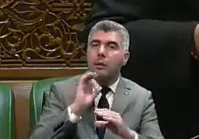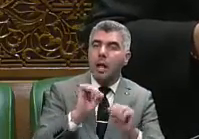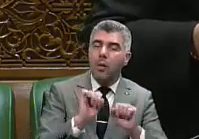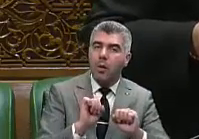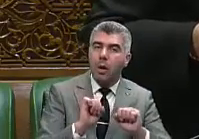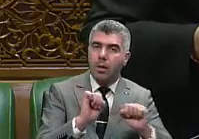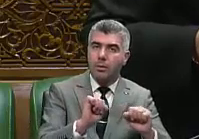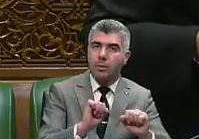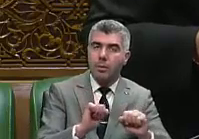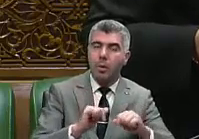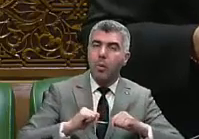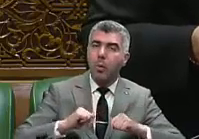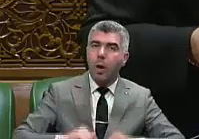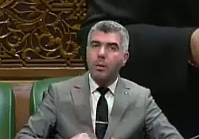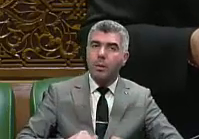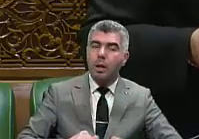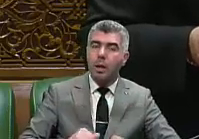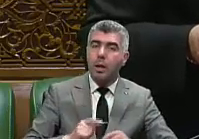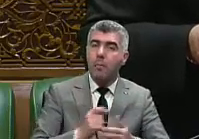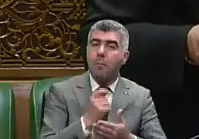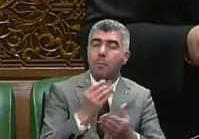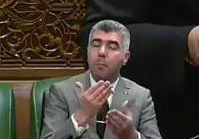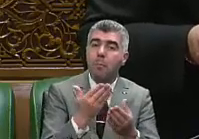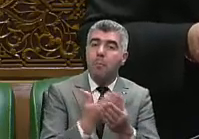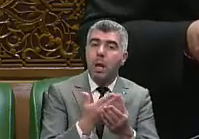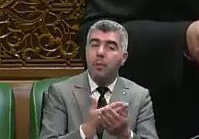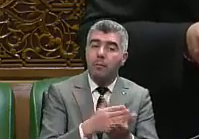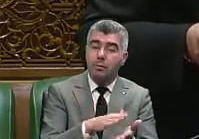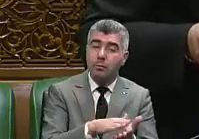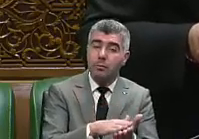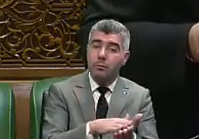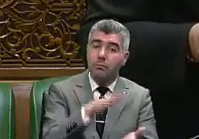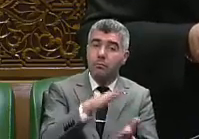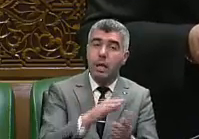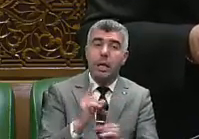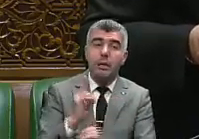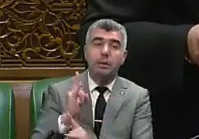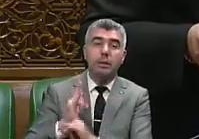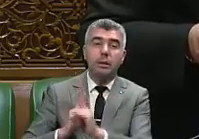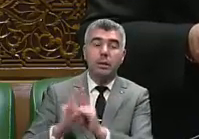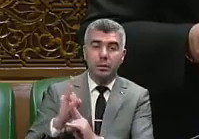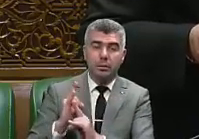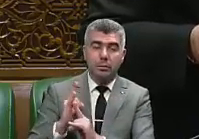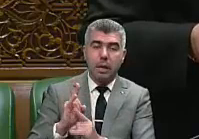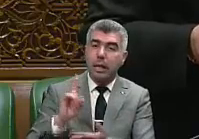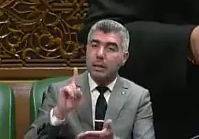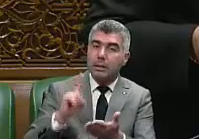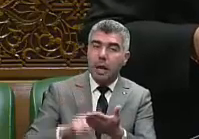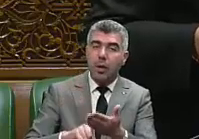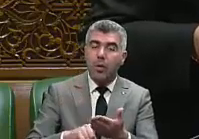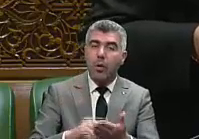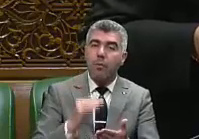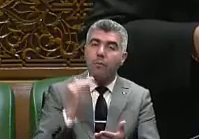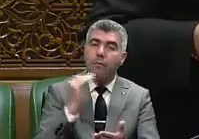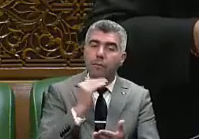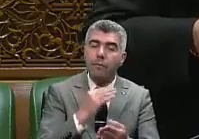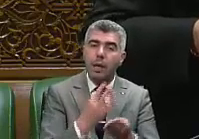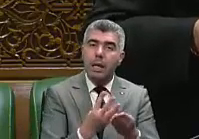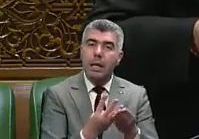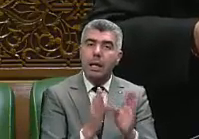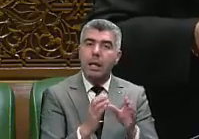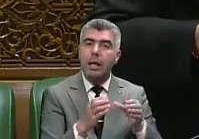سيما أن الوزارة توفر على ملفات مطلبية متراكمة، كما نطالبكم بضرورة الإسراع بتفعيل لجان